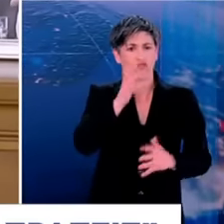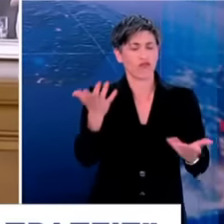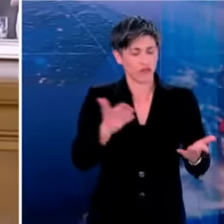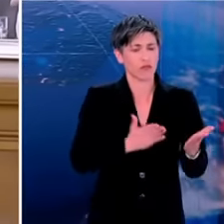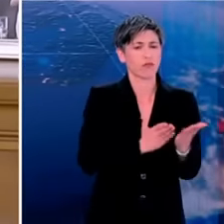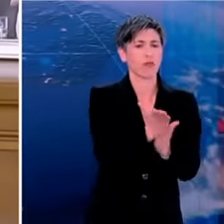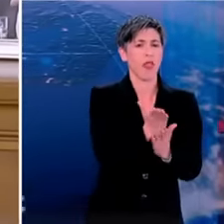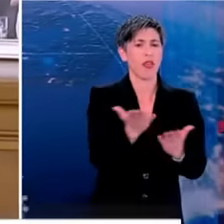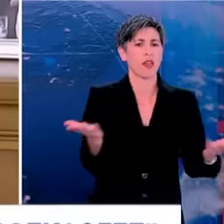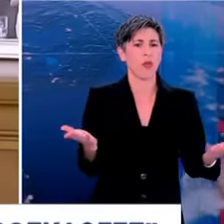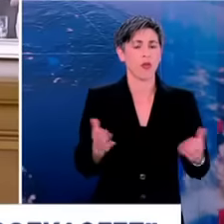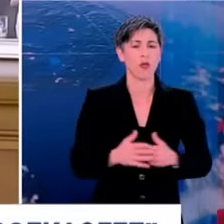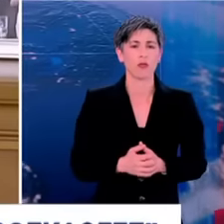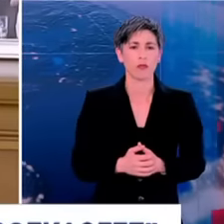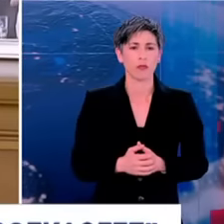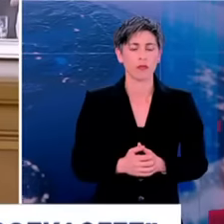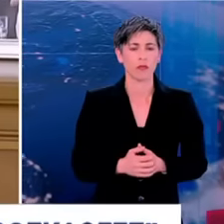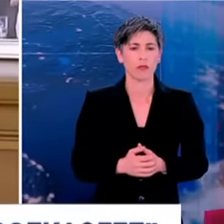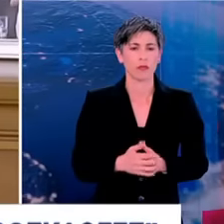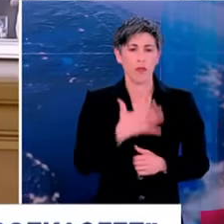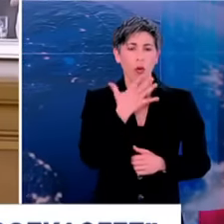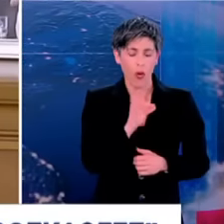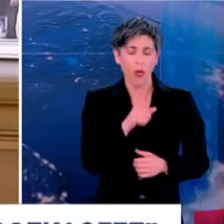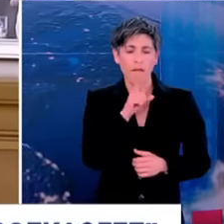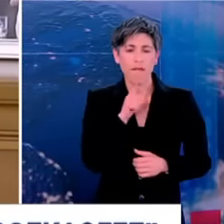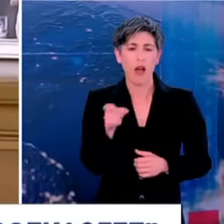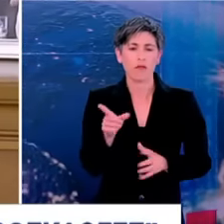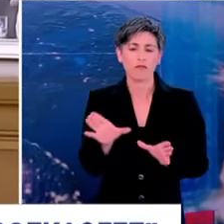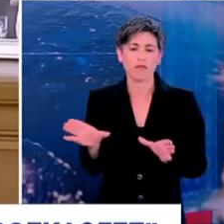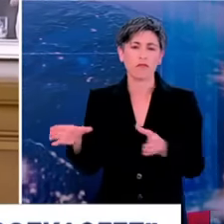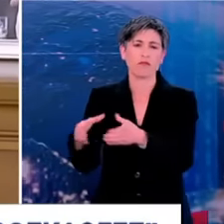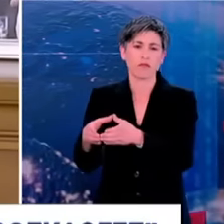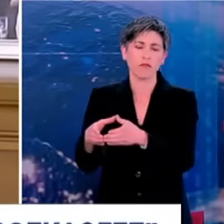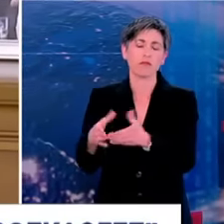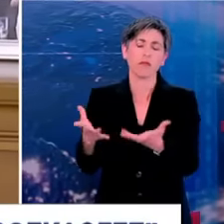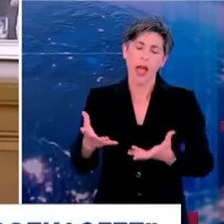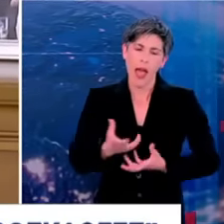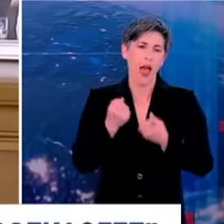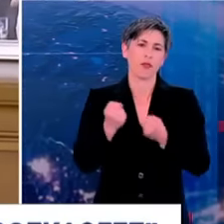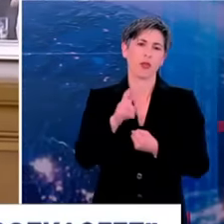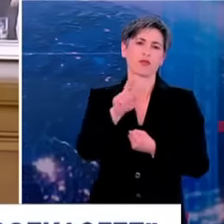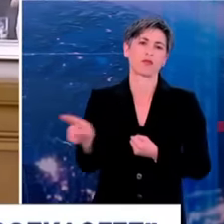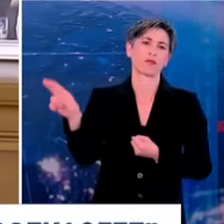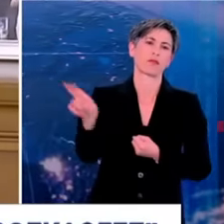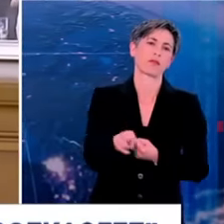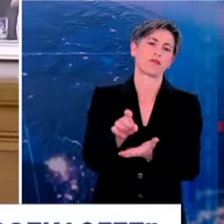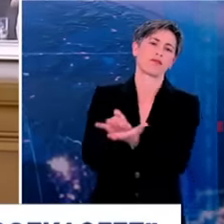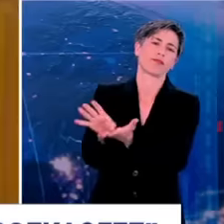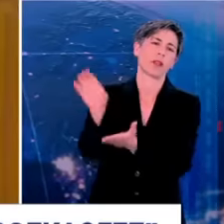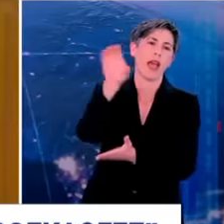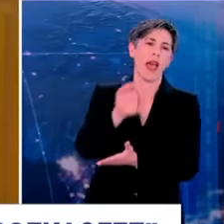δικαιωμένοι για το γεγονός ότι τελικά το μόρφωμα αυτό αποκλείεται από τις ευρωεκλογές.